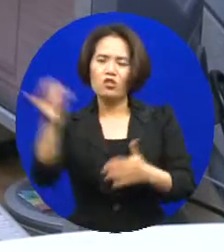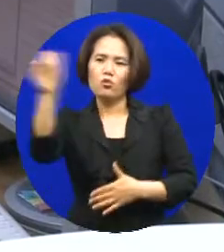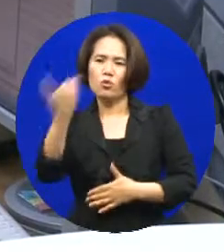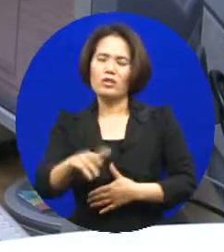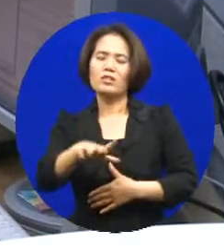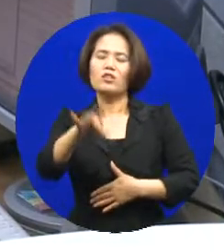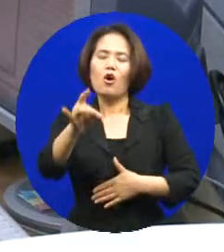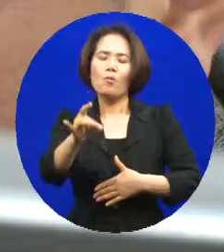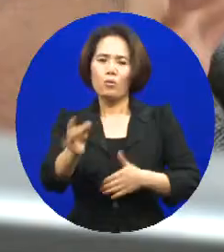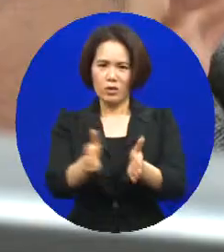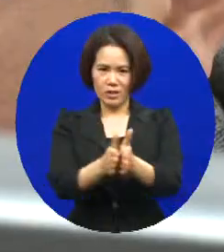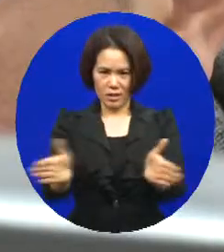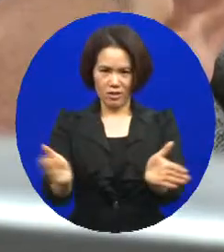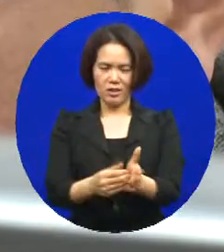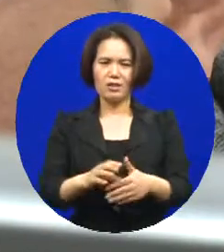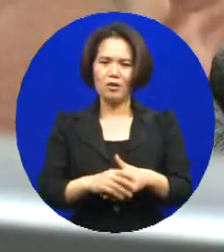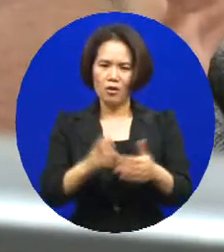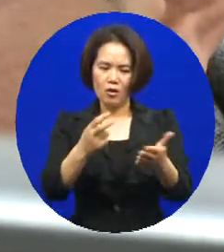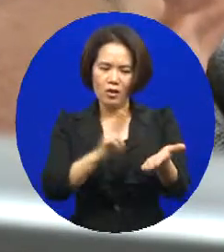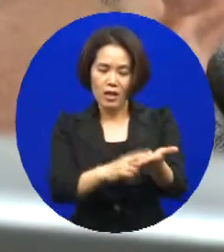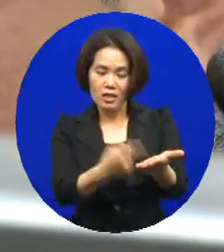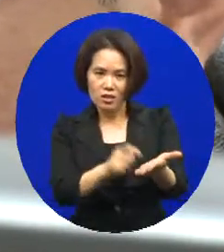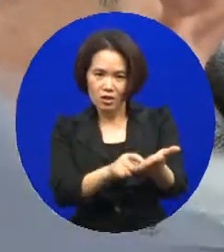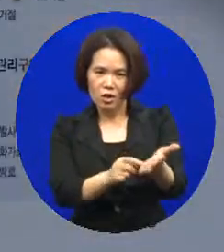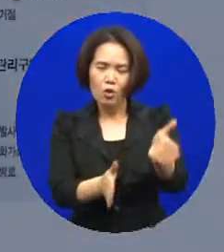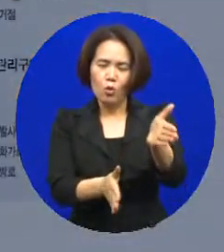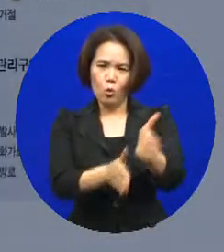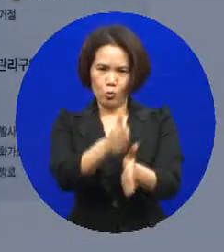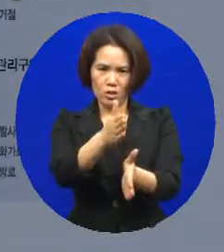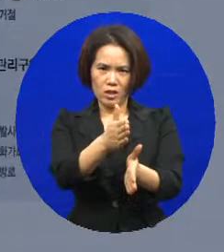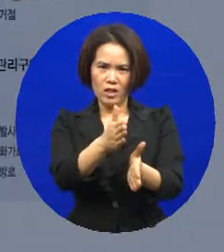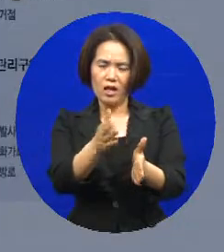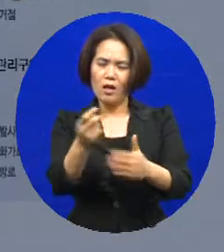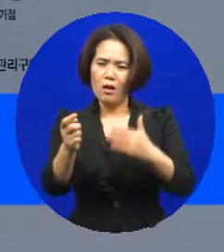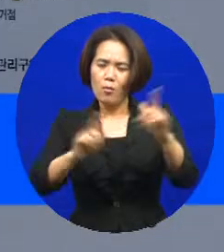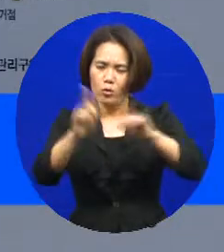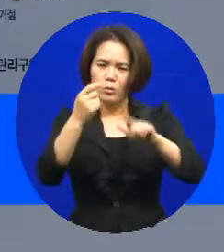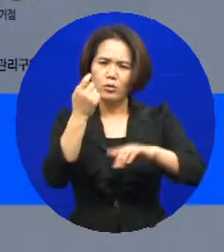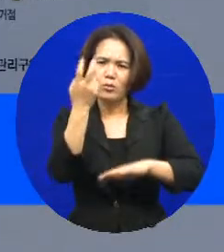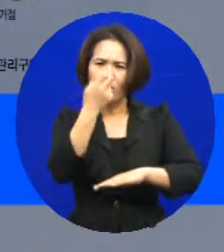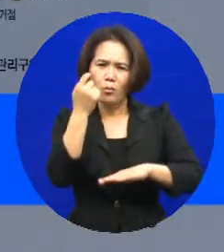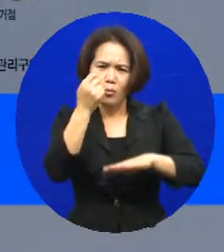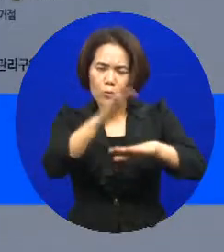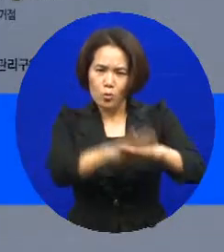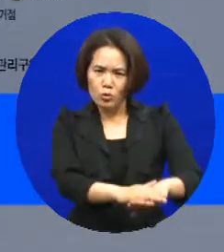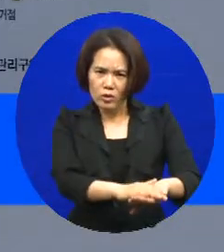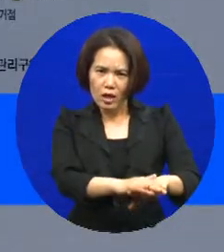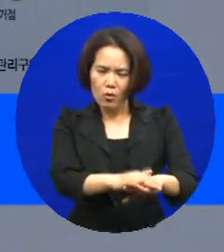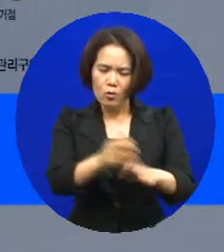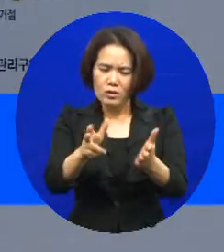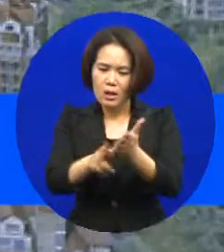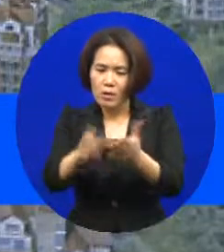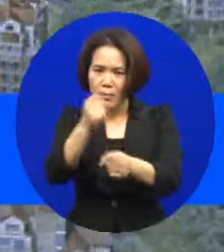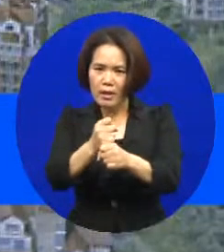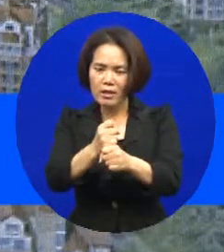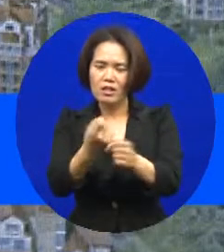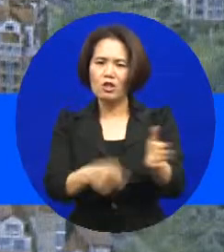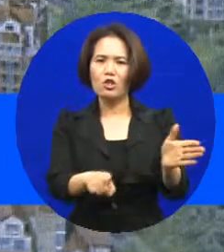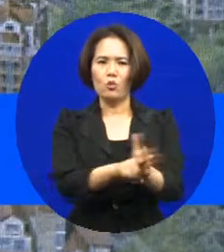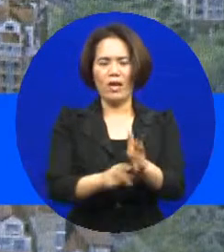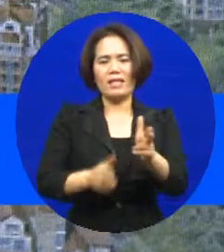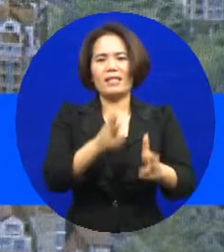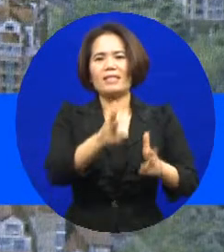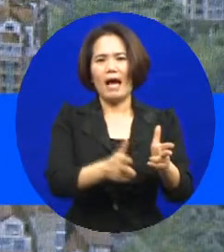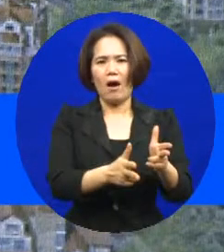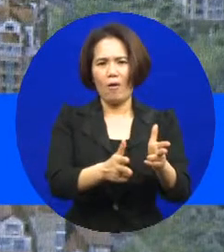빨리 시행하는 것입니다. 개정하는 도시 경관을 보전하고 잠재력 있는 경관 자원을 개발하기 위한 경관 계획,